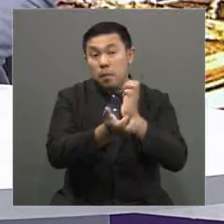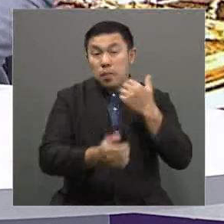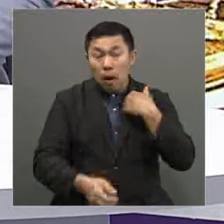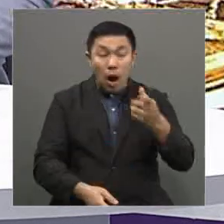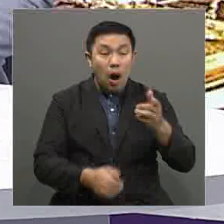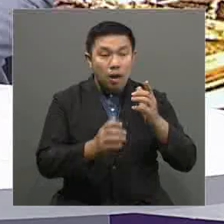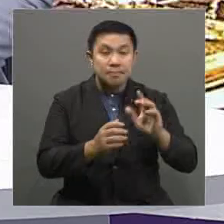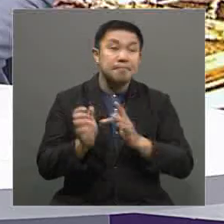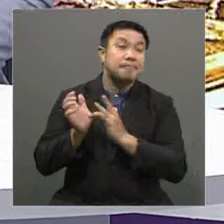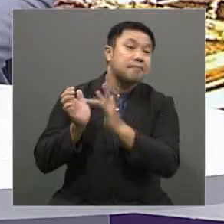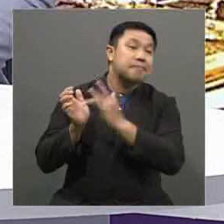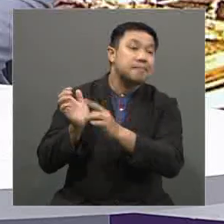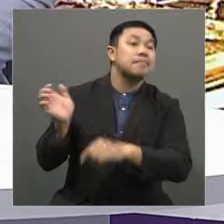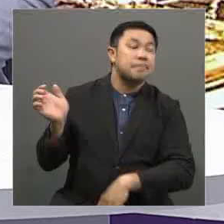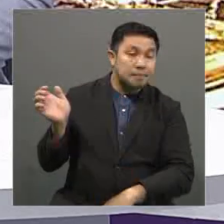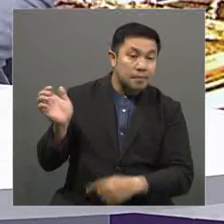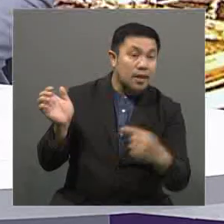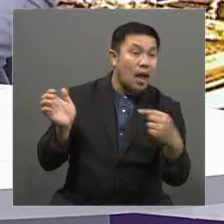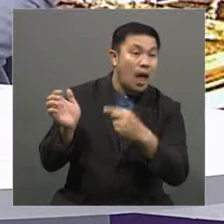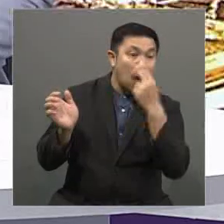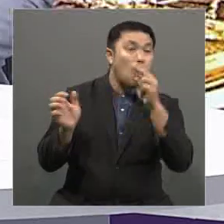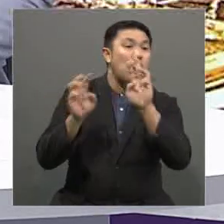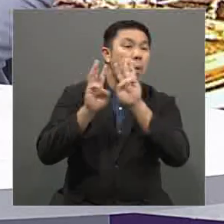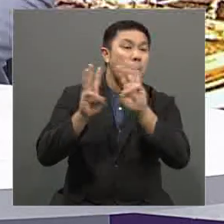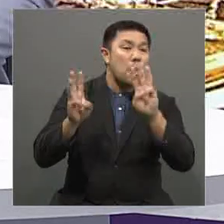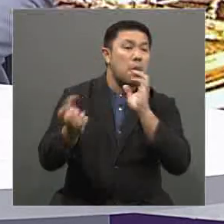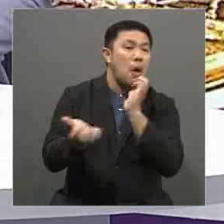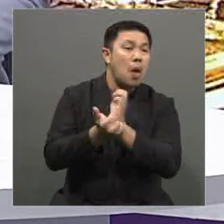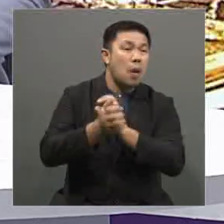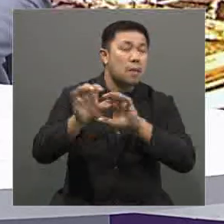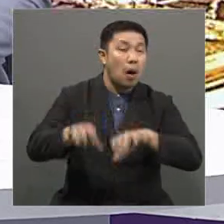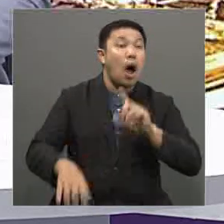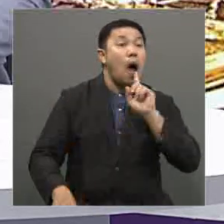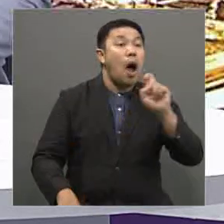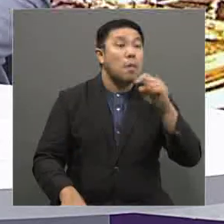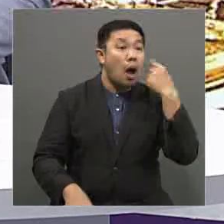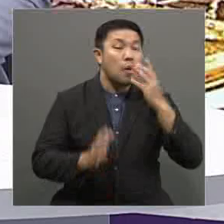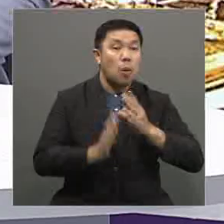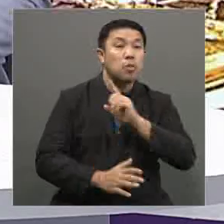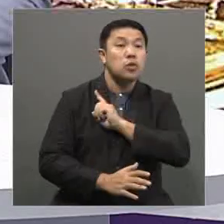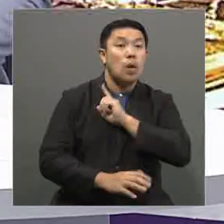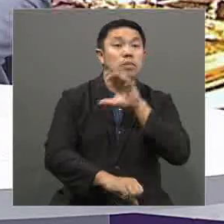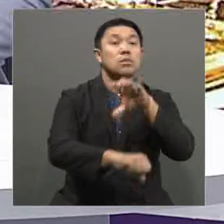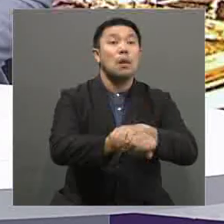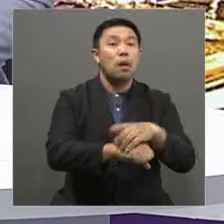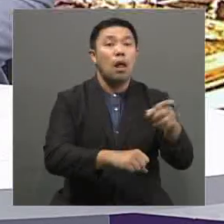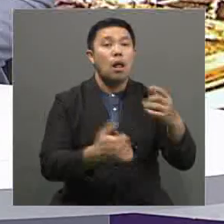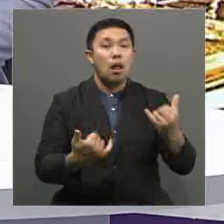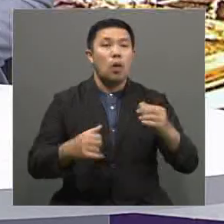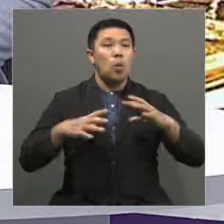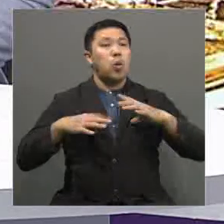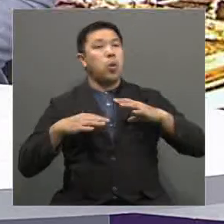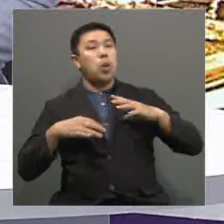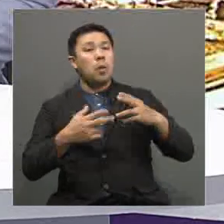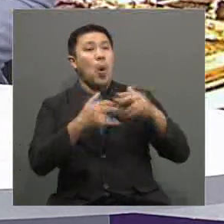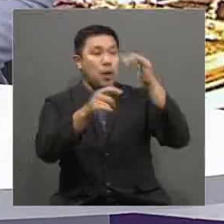โทรศัพท์มาเปิดเลยนะบอกว่าเนี่ยเปิดเนี่ยแป๊บๆก็เจอแล้วเว็บเว็บพนันดังนั้นขอถามว่าคนที่มีหน้าที่ไปปราบปรามอ่ะทำไมถึงยังปล่อยให้